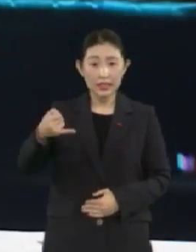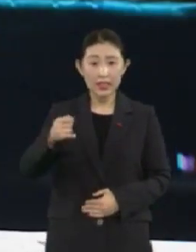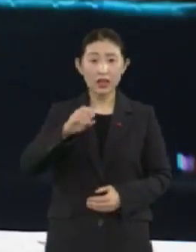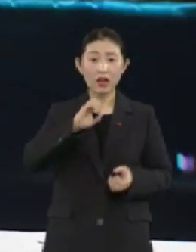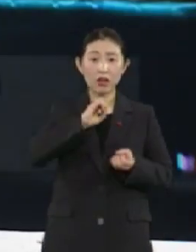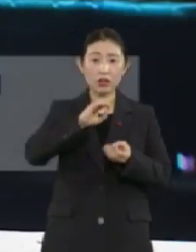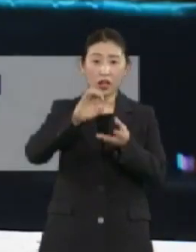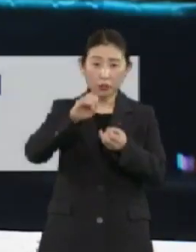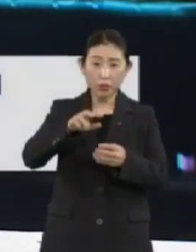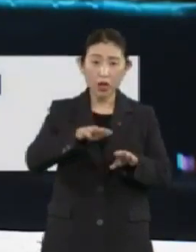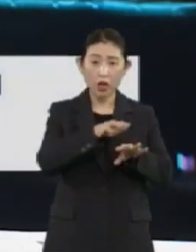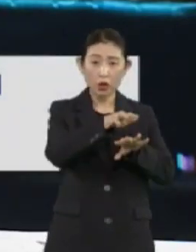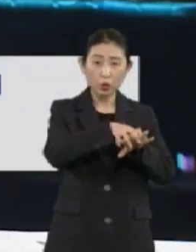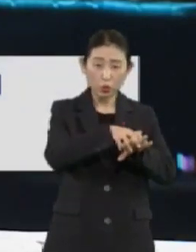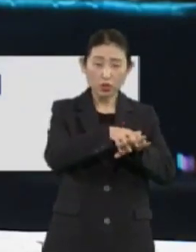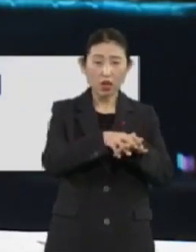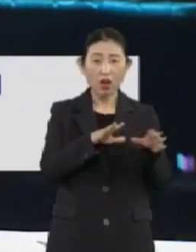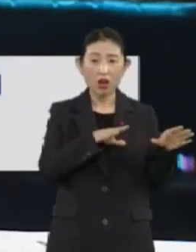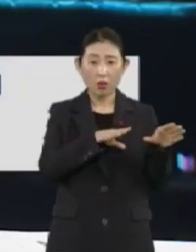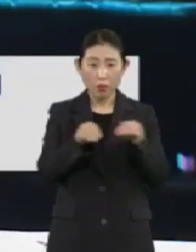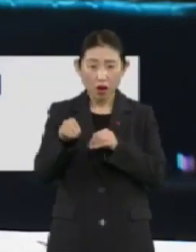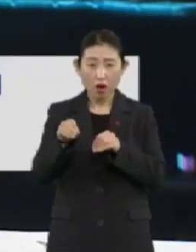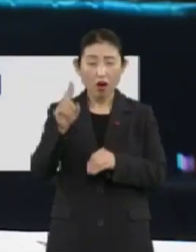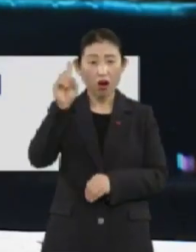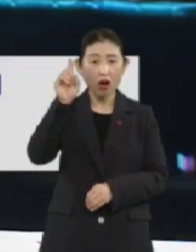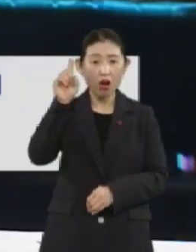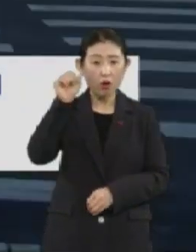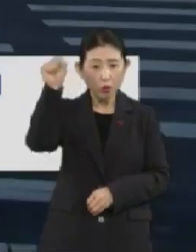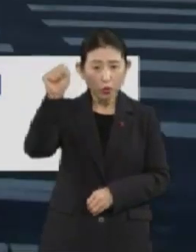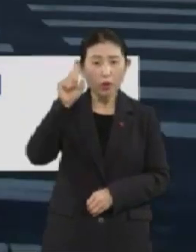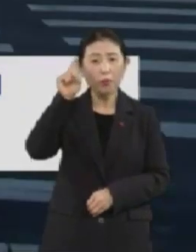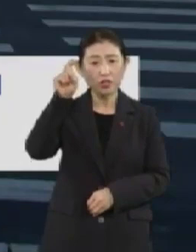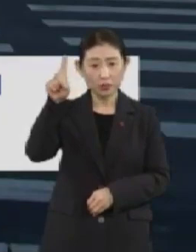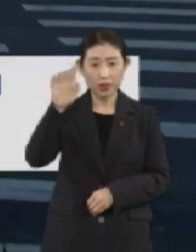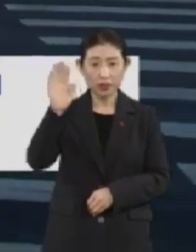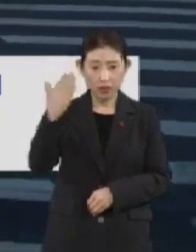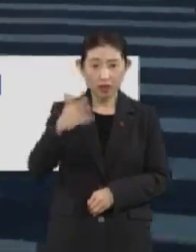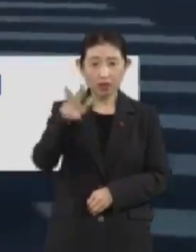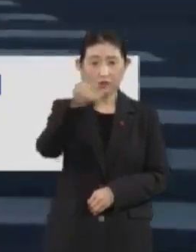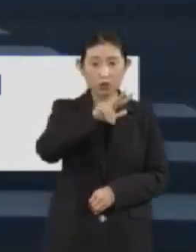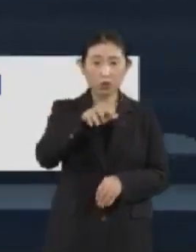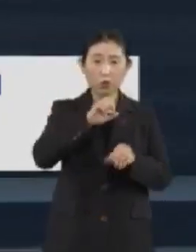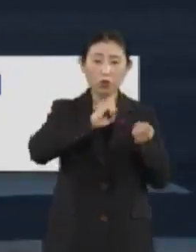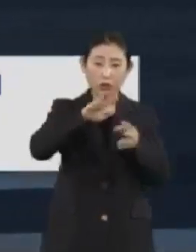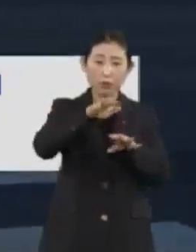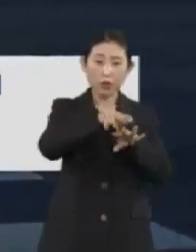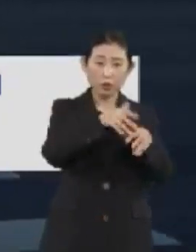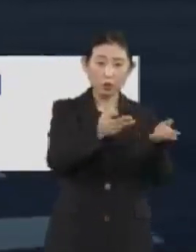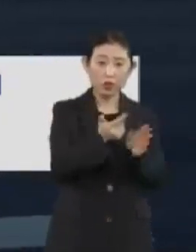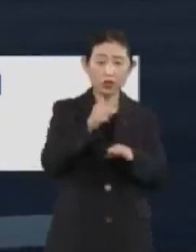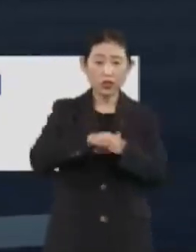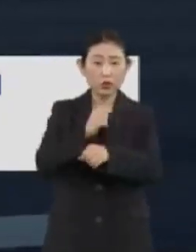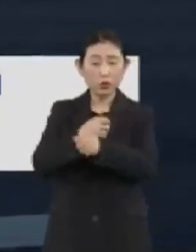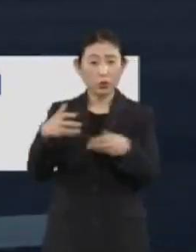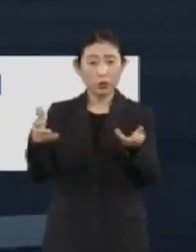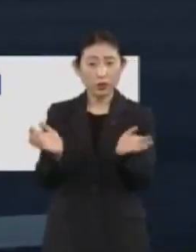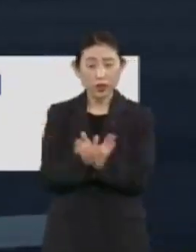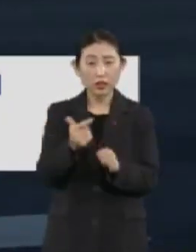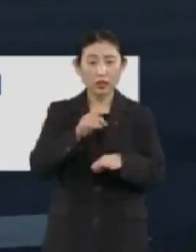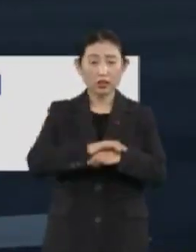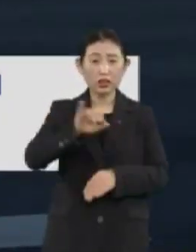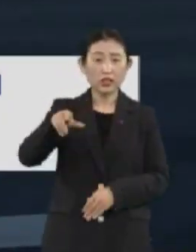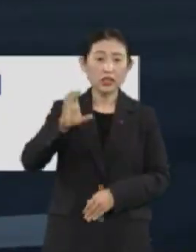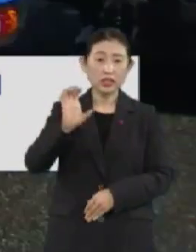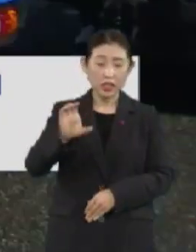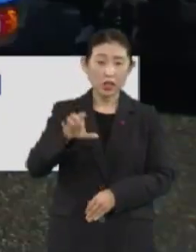CJ 대한통운 택배 노조의 총파업이 11일째를 맞은 가운데 전국 택배 노조와 대전 지역 노동계가 대전